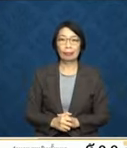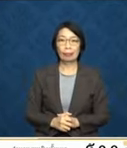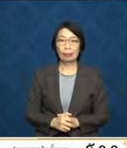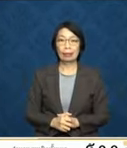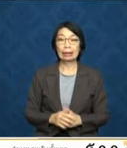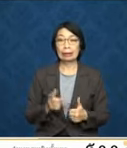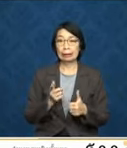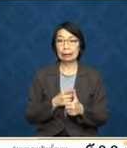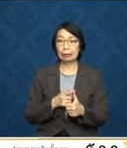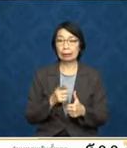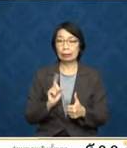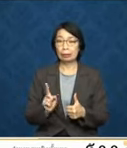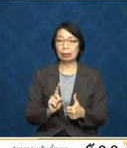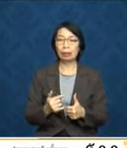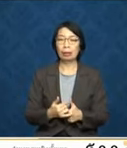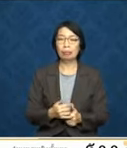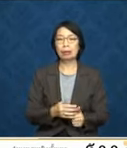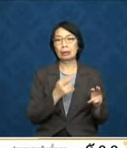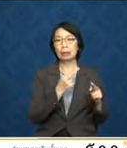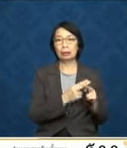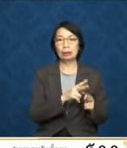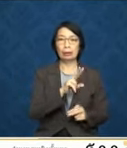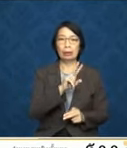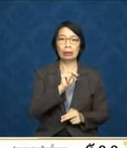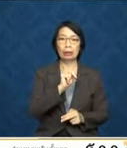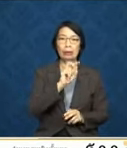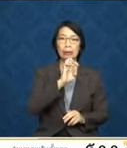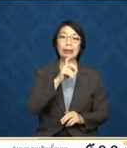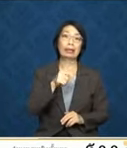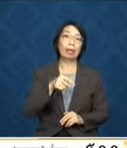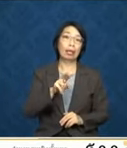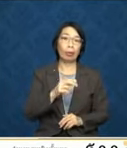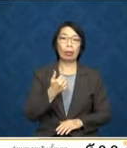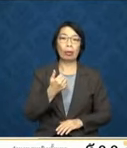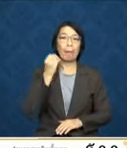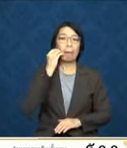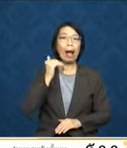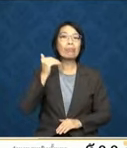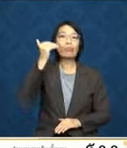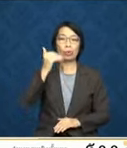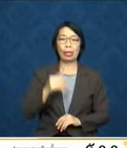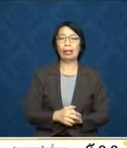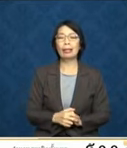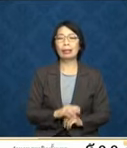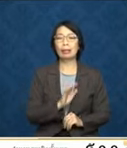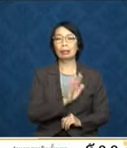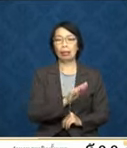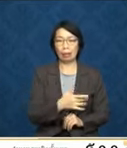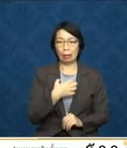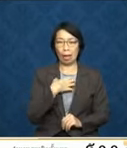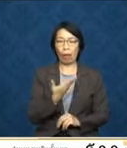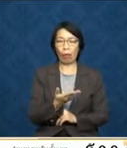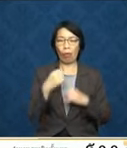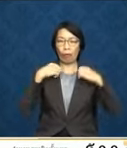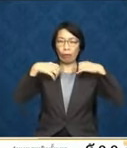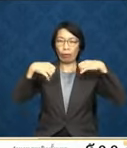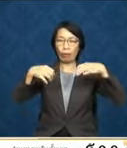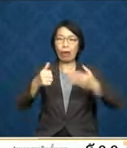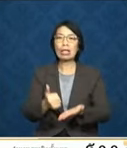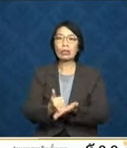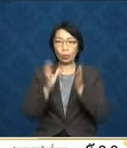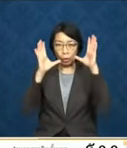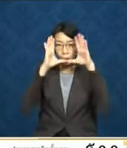การร้องเรียนจากนายเหรียญทองธารกจัตผู้ใหญ่บ้านแสนสุขหมู่6ตำบลนนสมุนและชาวบ้านต้องการไฟส่องสว่างช่วงกม.